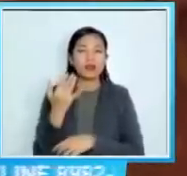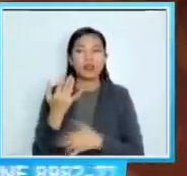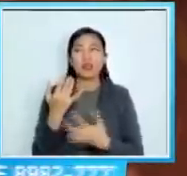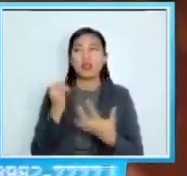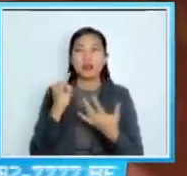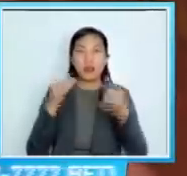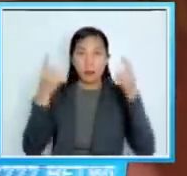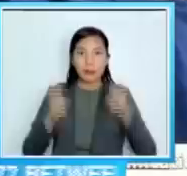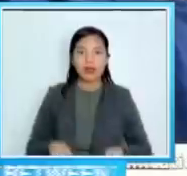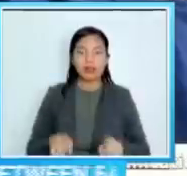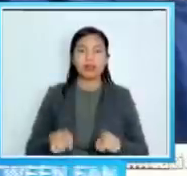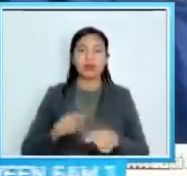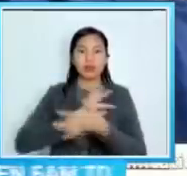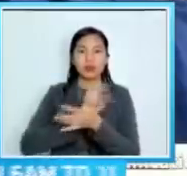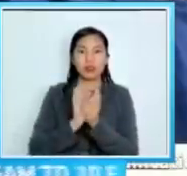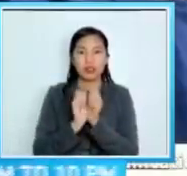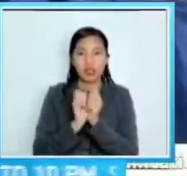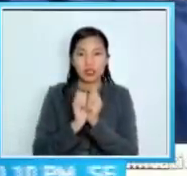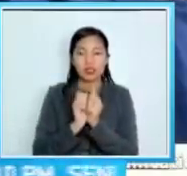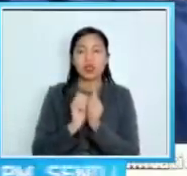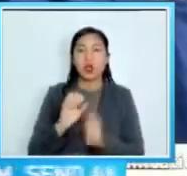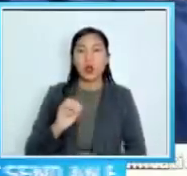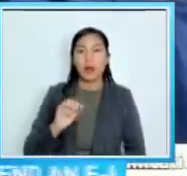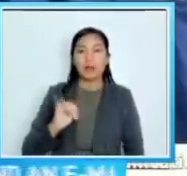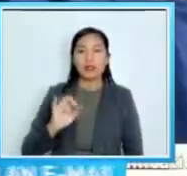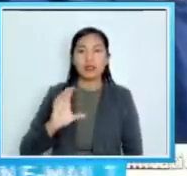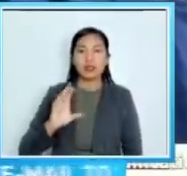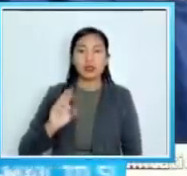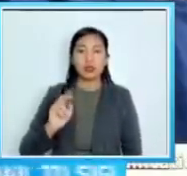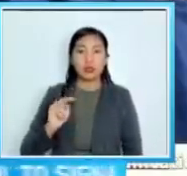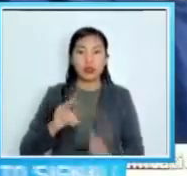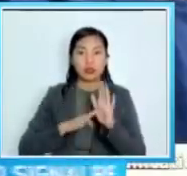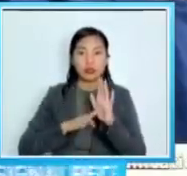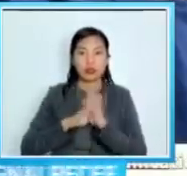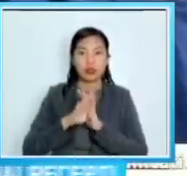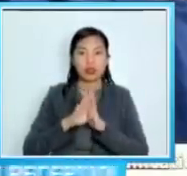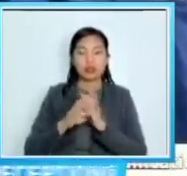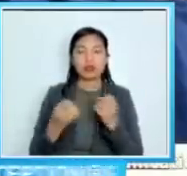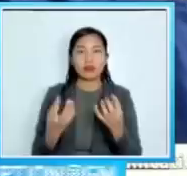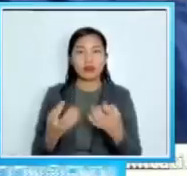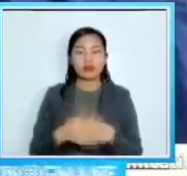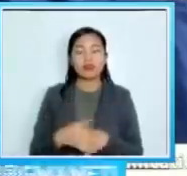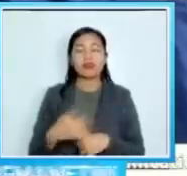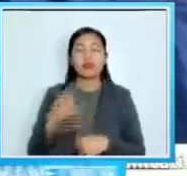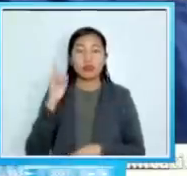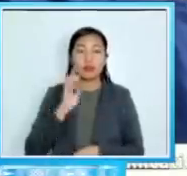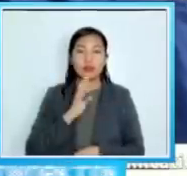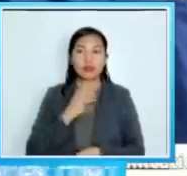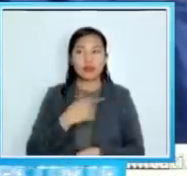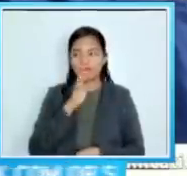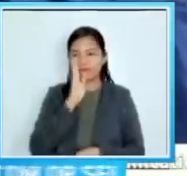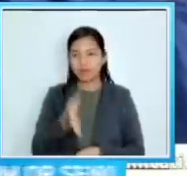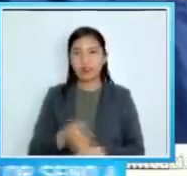ng Omicron variant. Let me be frank to the public, depleted na yung